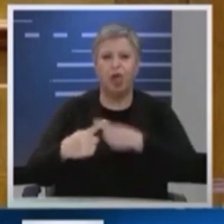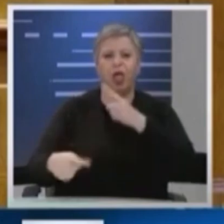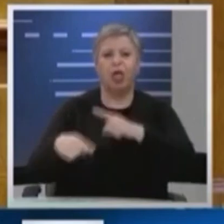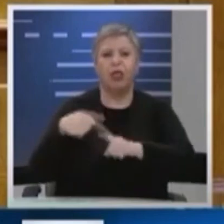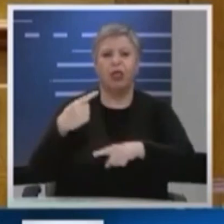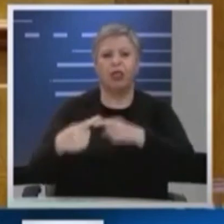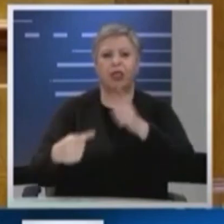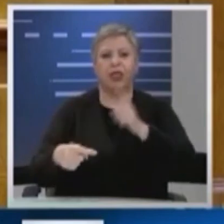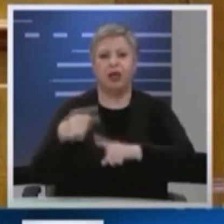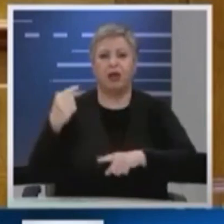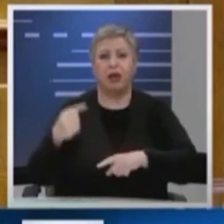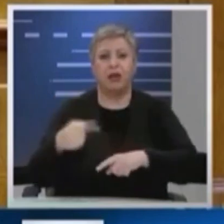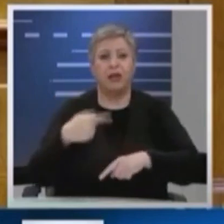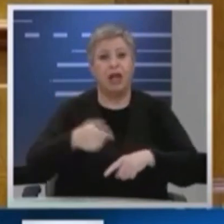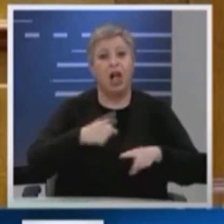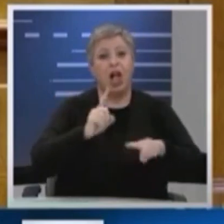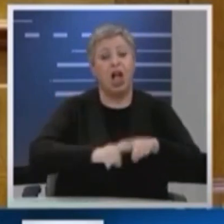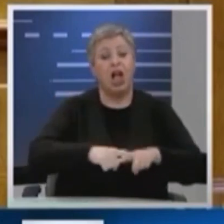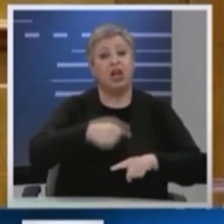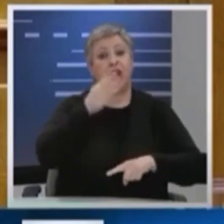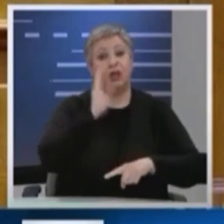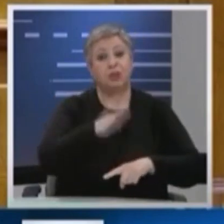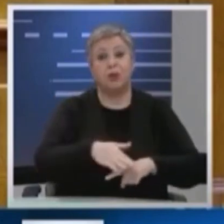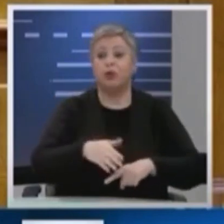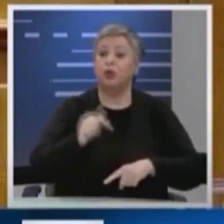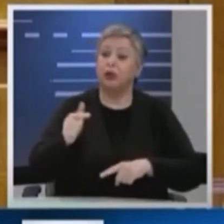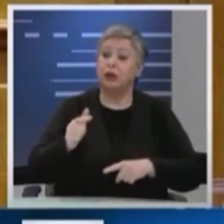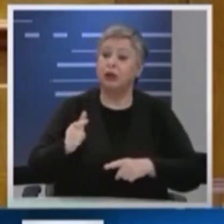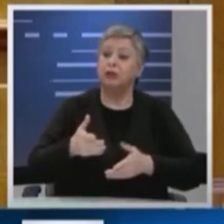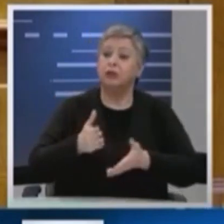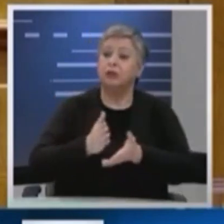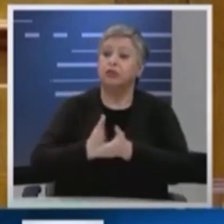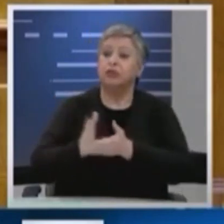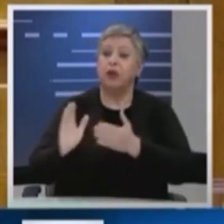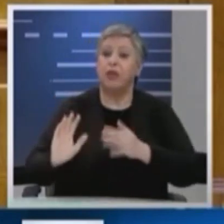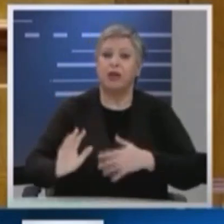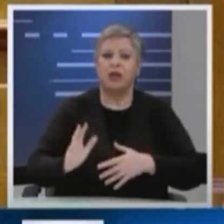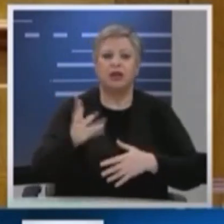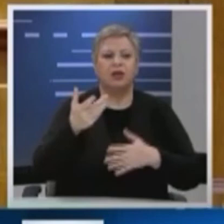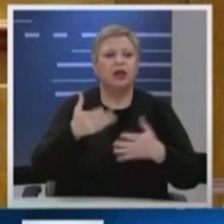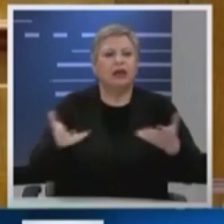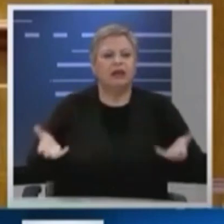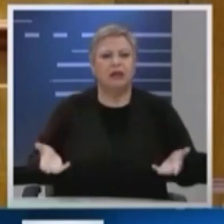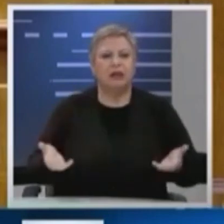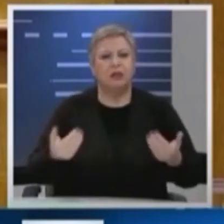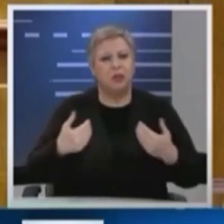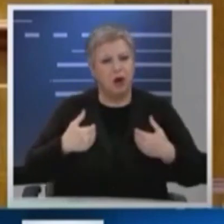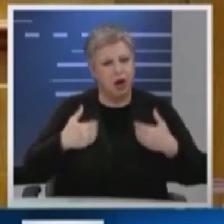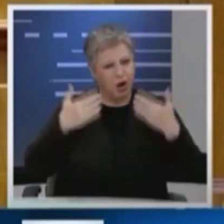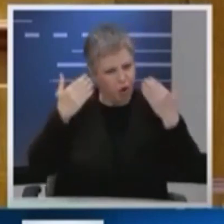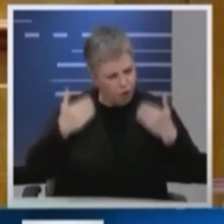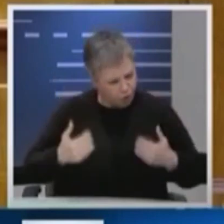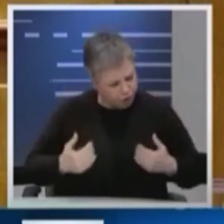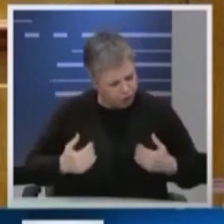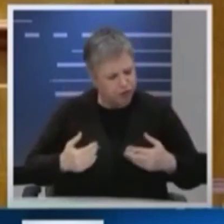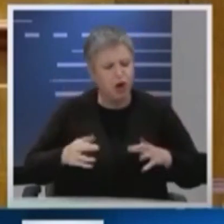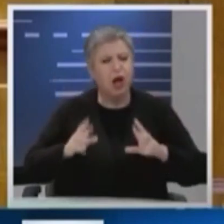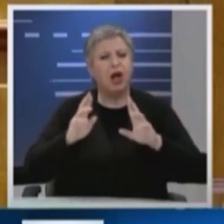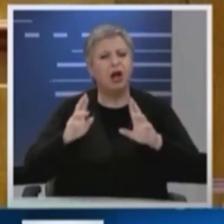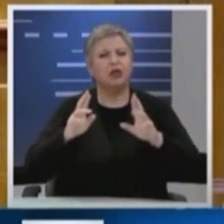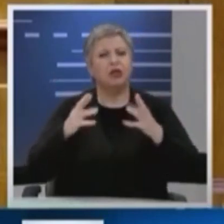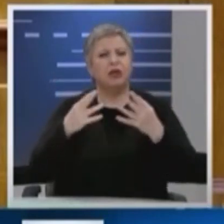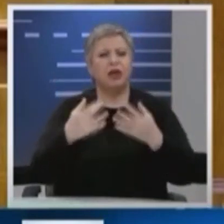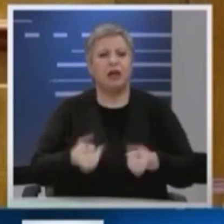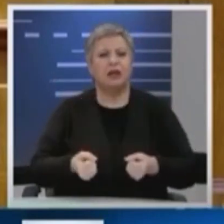«η δίκαιη ανάπτυξη»? Με συγχωρείτε. Εγώ, ένας φύση αισιόδοξος άνθρωπος, νιώθω θλίψη